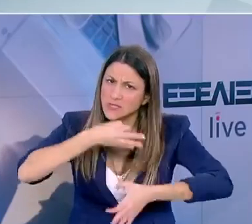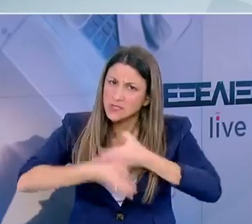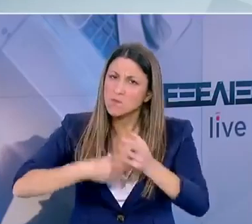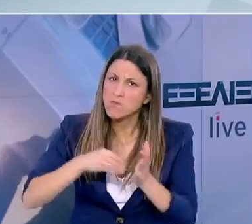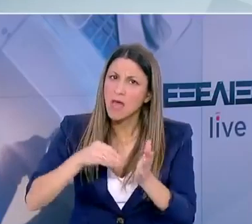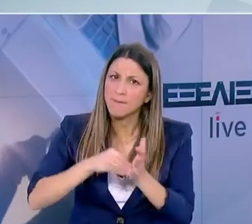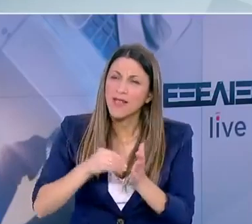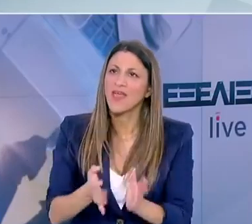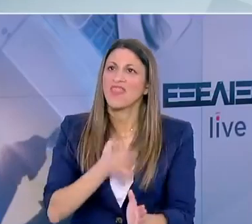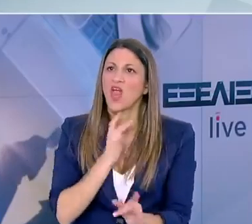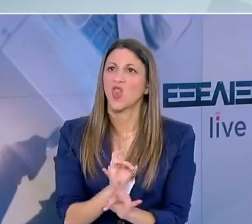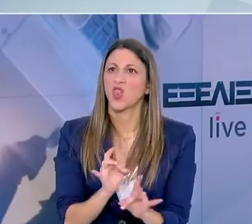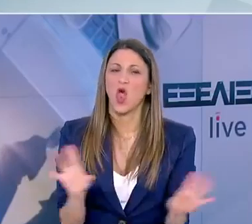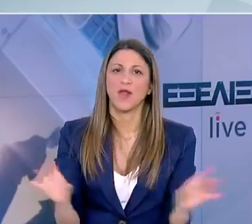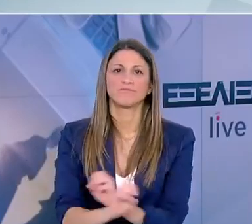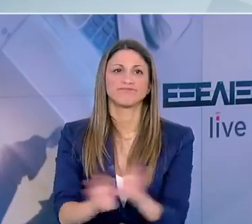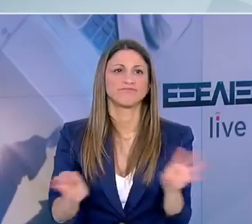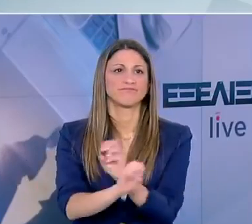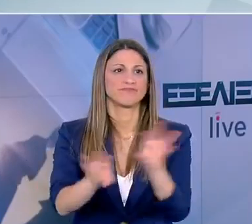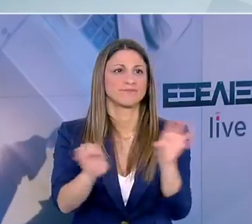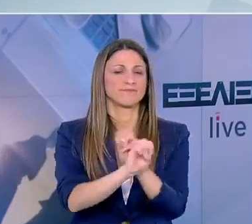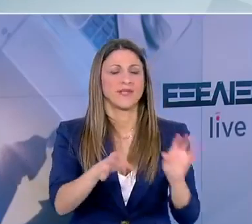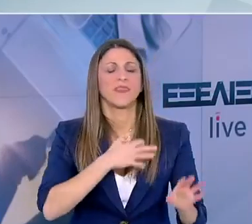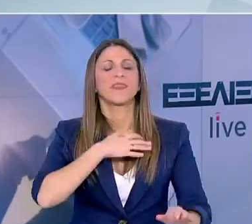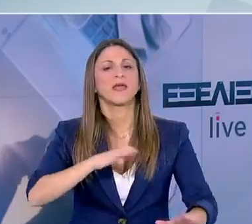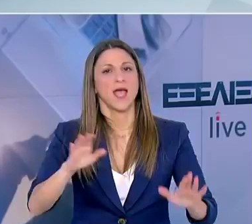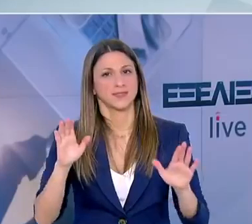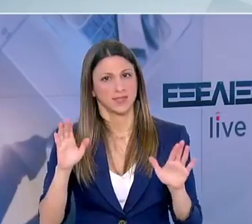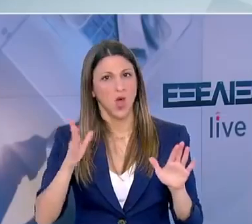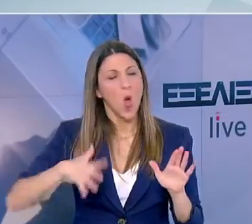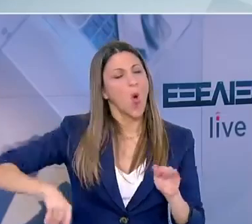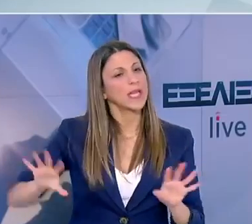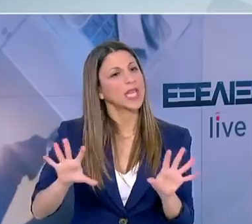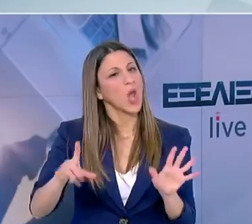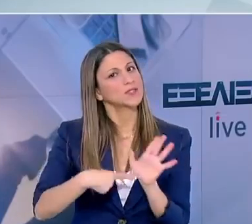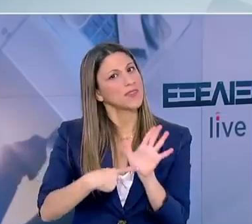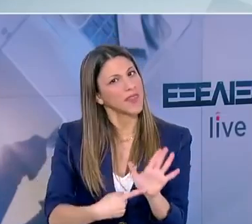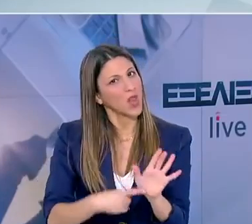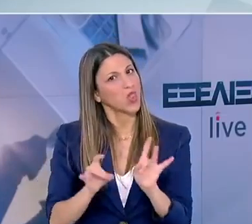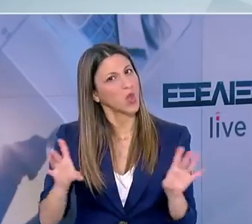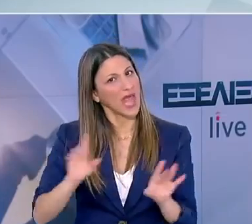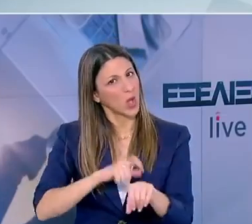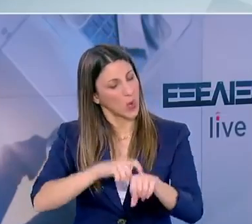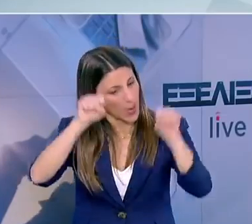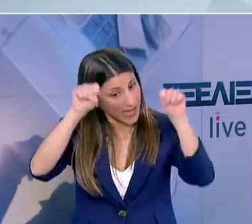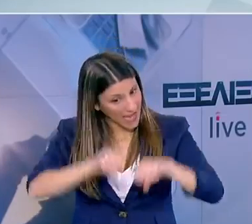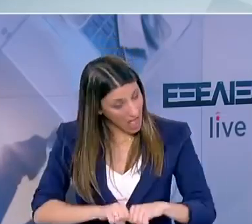ο δωρεάν διαφημιστικός χρόνος που έχουν τα κανάλια και προσφέρουν. Πρέπει να υπάρξει